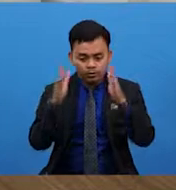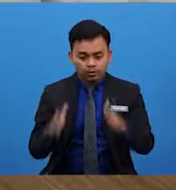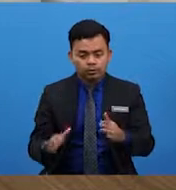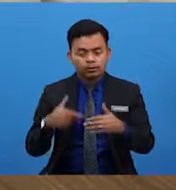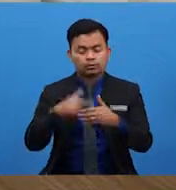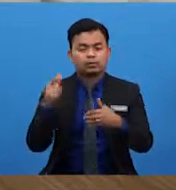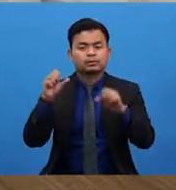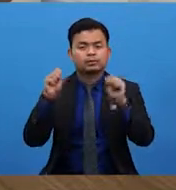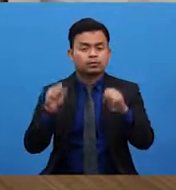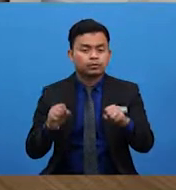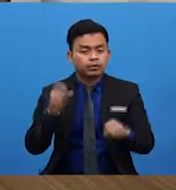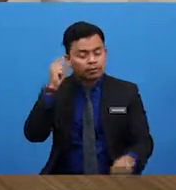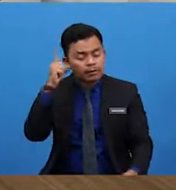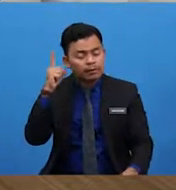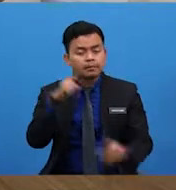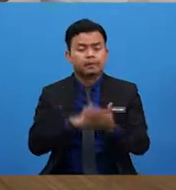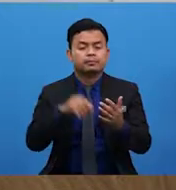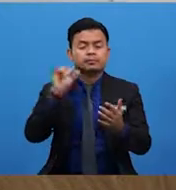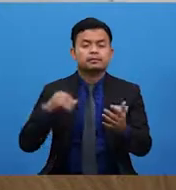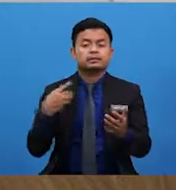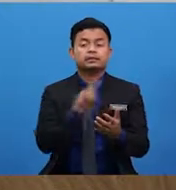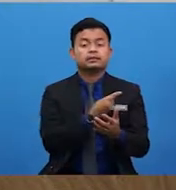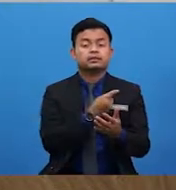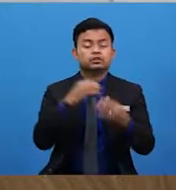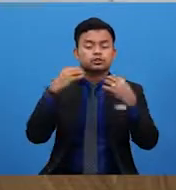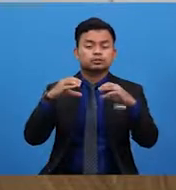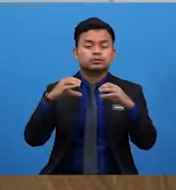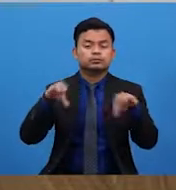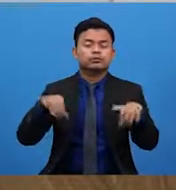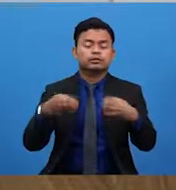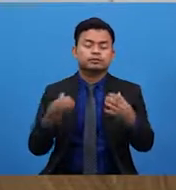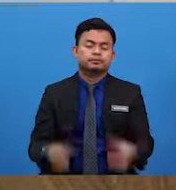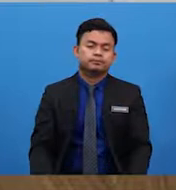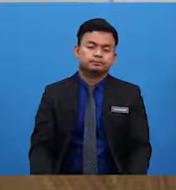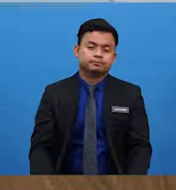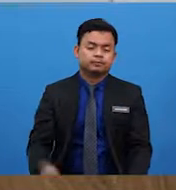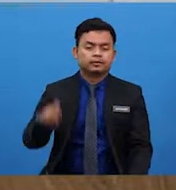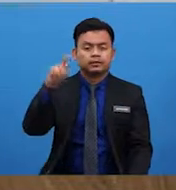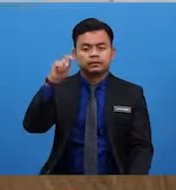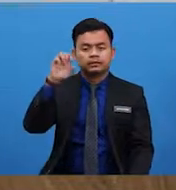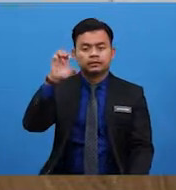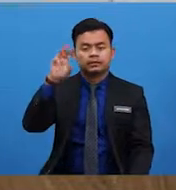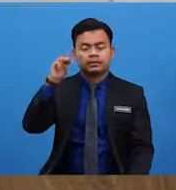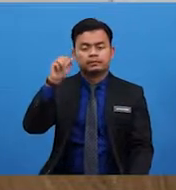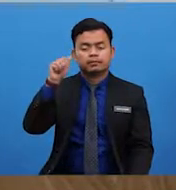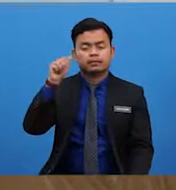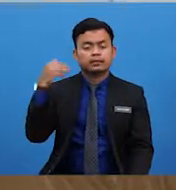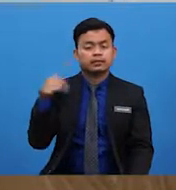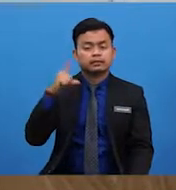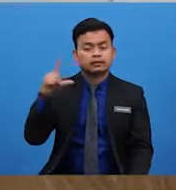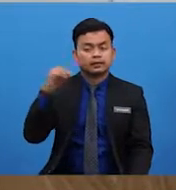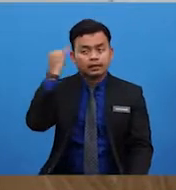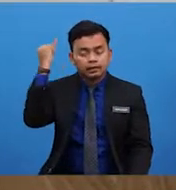sedikit tentang tema oke om tema inilah ide utama atau persoalan terpenting